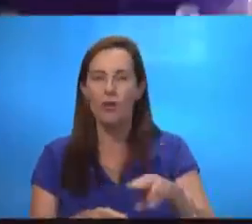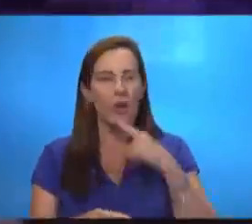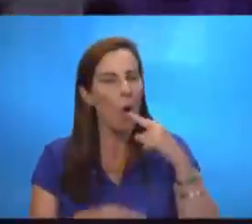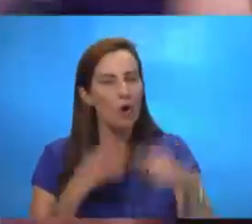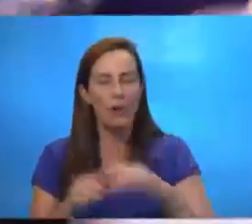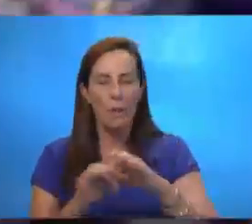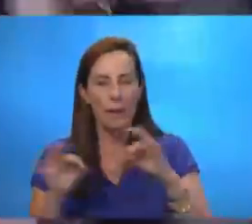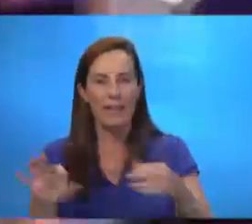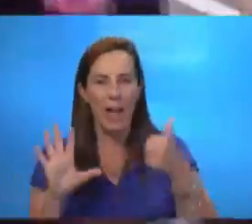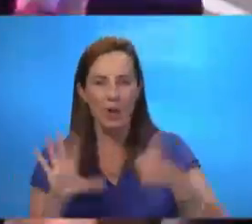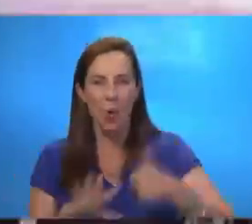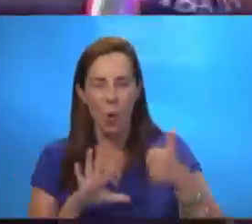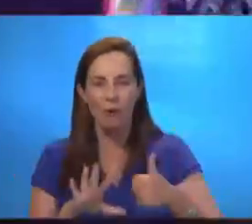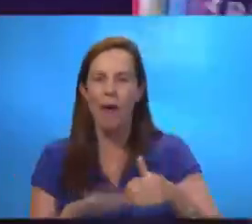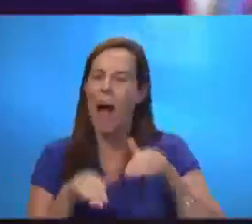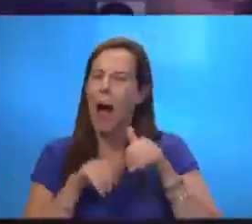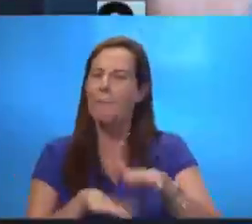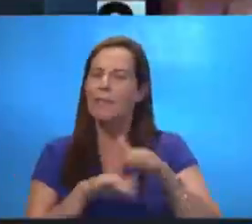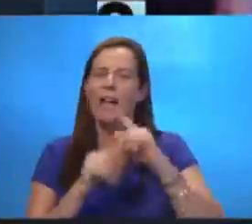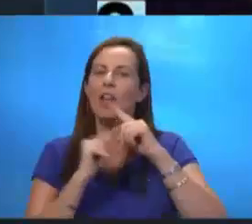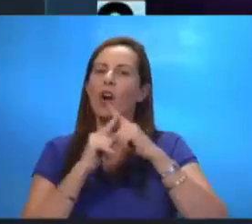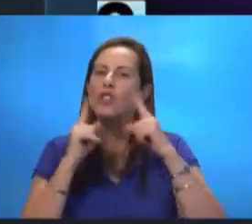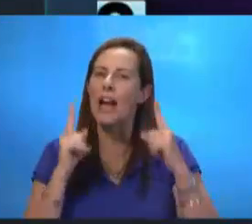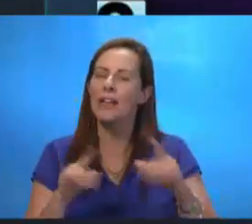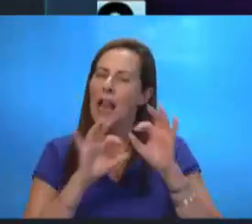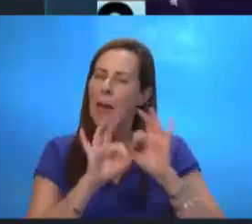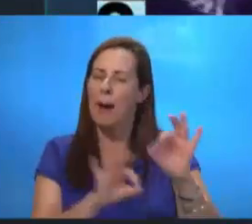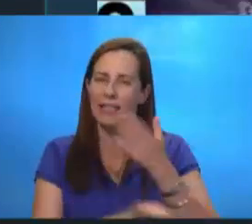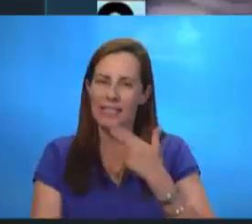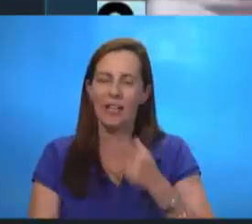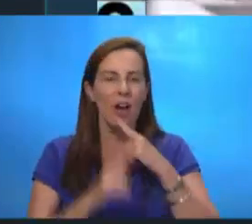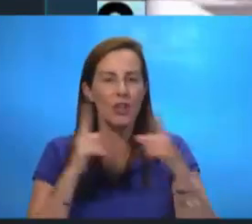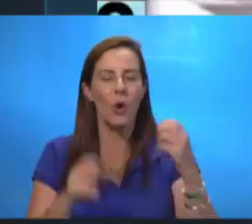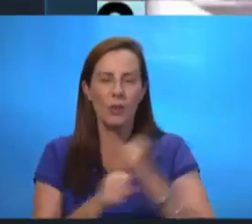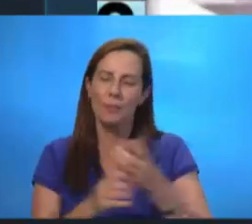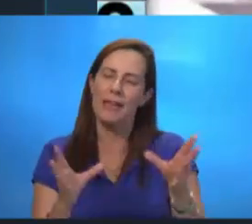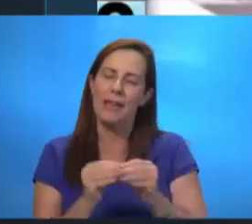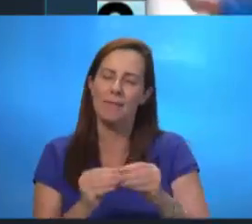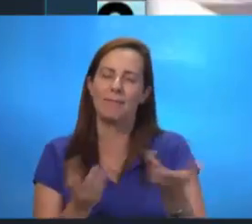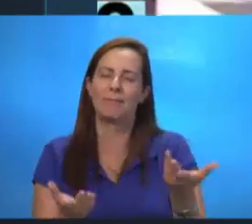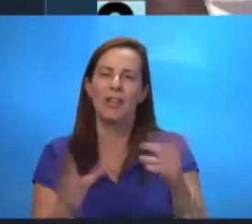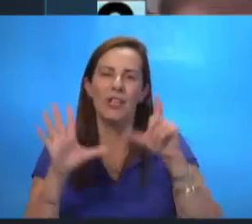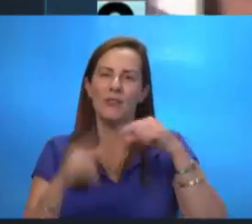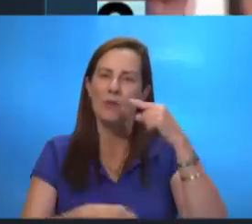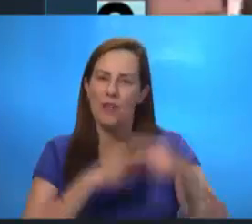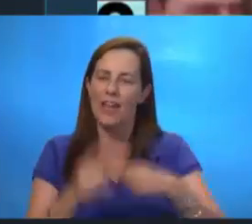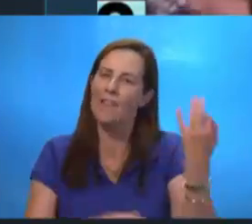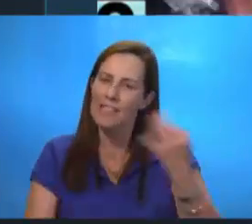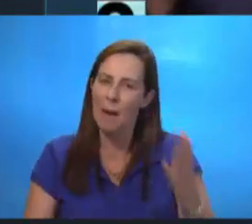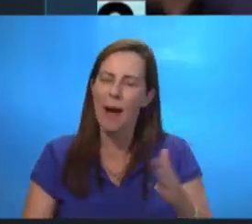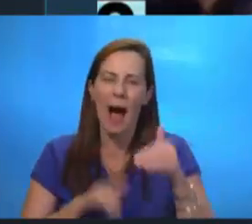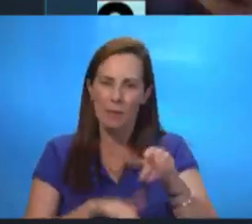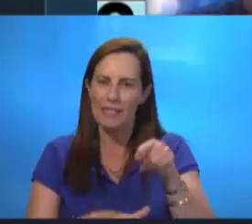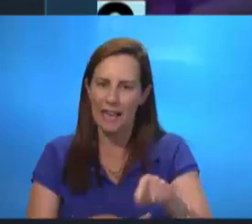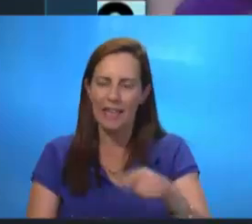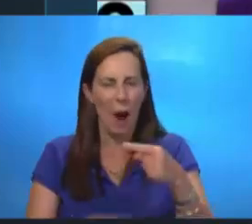בתחילת יוני המצעד השנתי למען ישראל. השנה עושים את זה תחת הכותרת 70 וסבבה, אבל המצעד הזה,